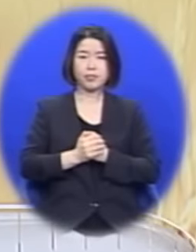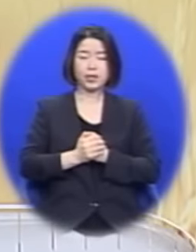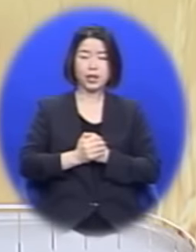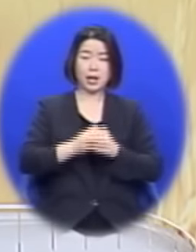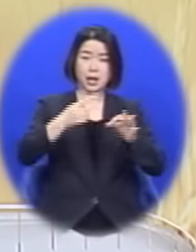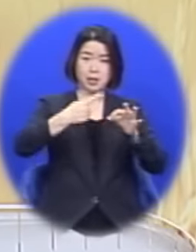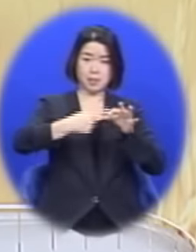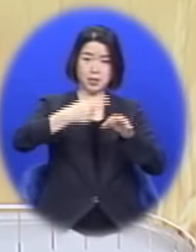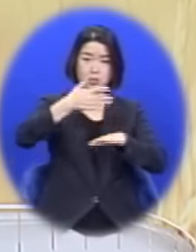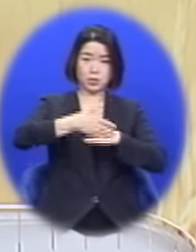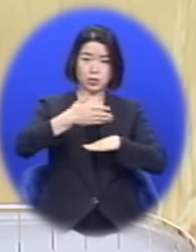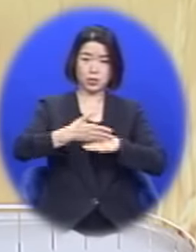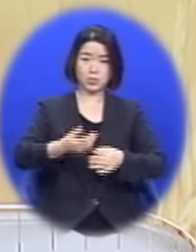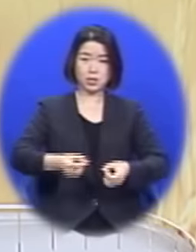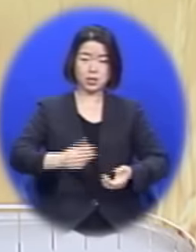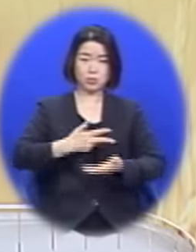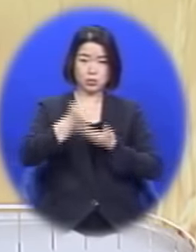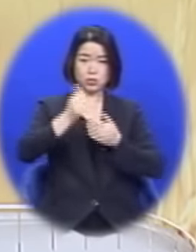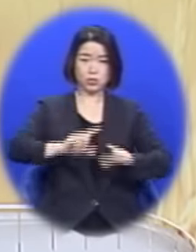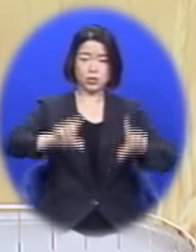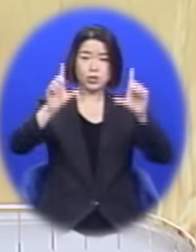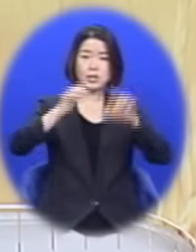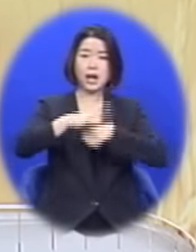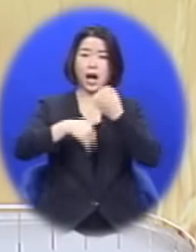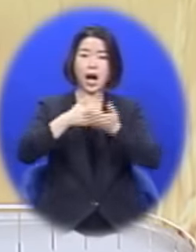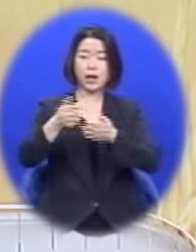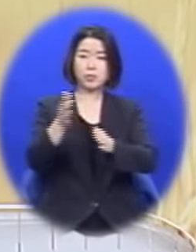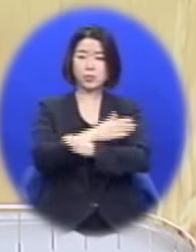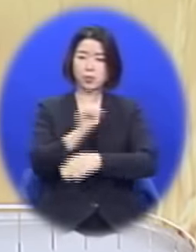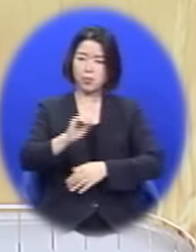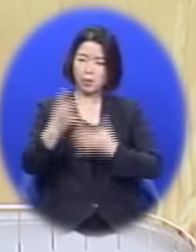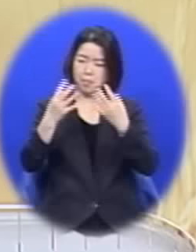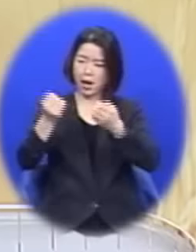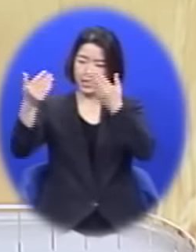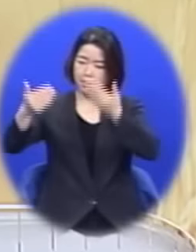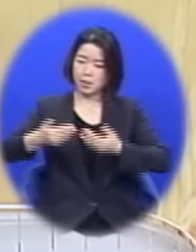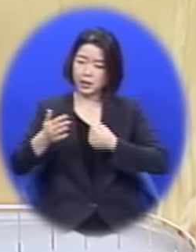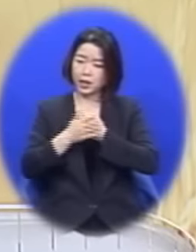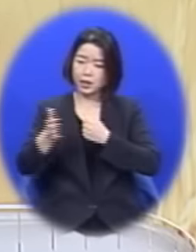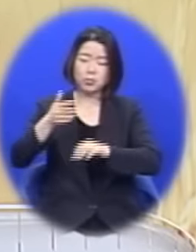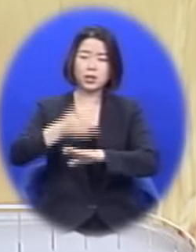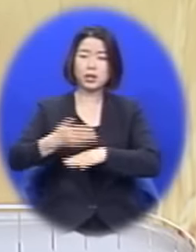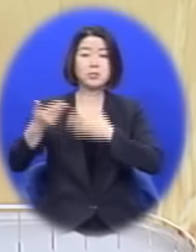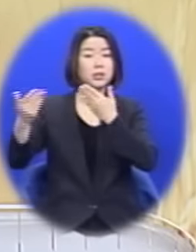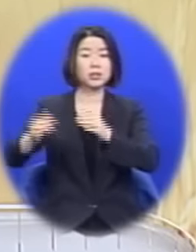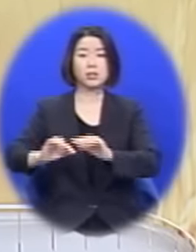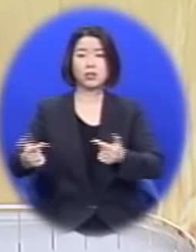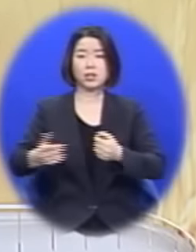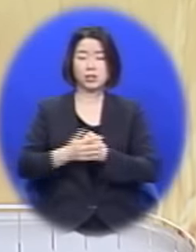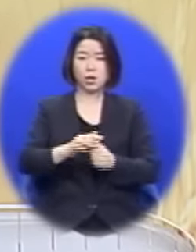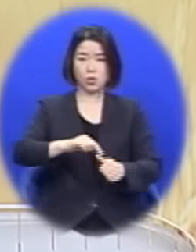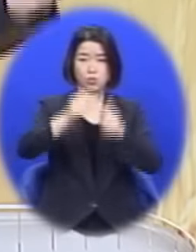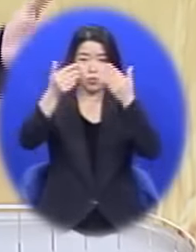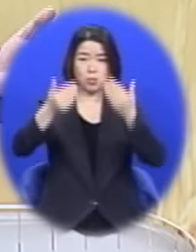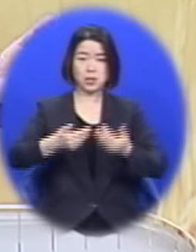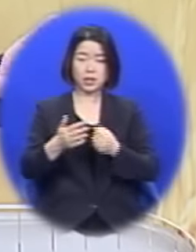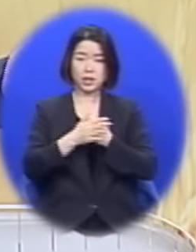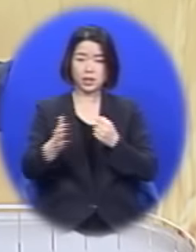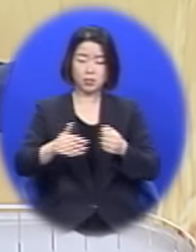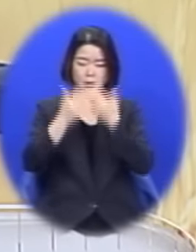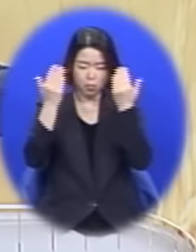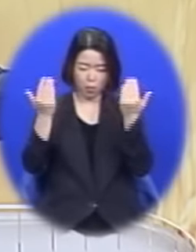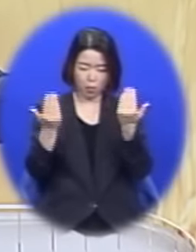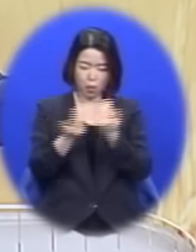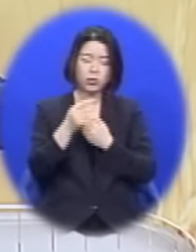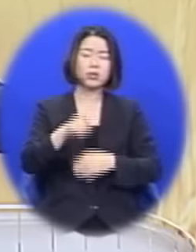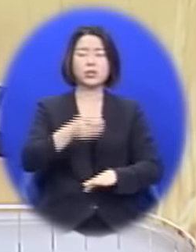맥주 감사주일은 하나님으로부터 뭐 많은 걸 받았기 때문에 감사한 게 아닙니다. 구원받았기 때문에 모든 게 감사한